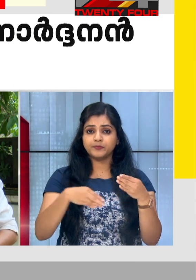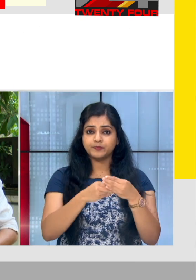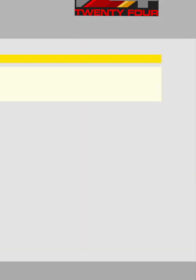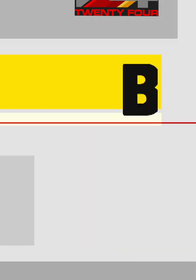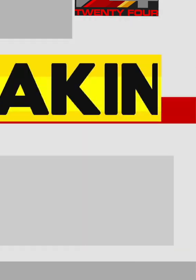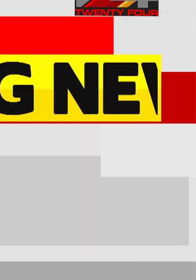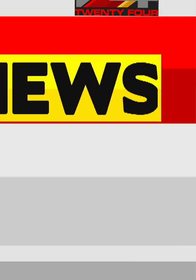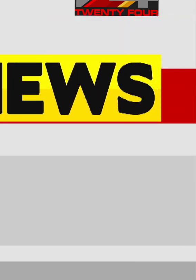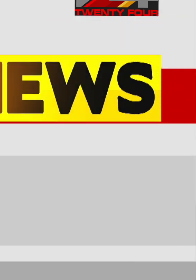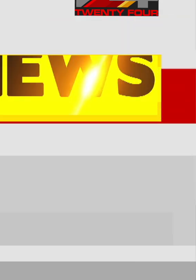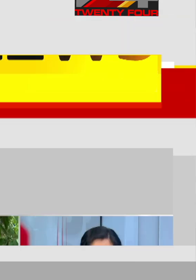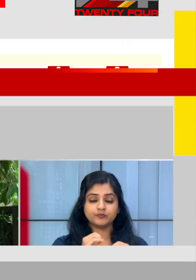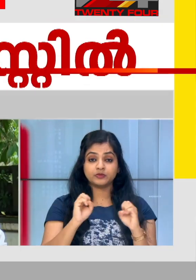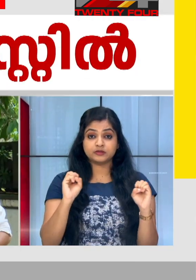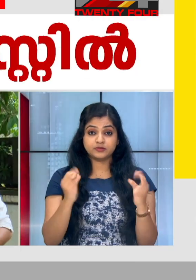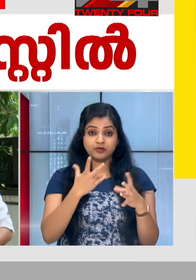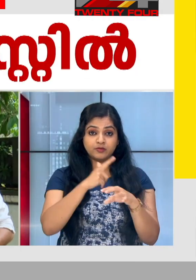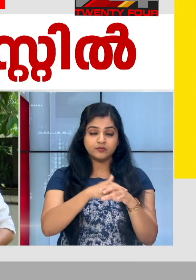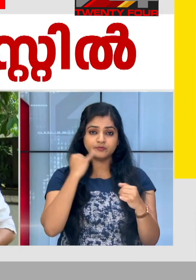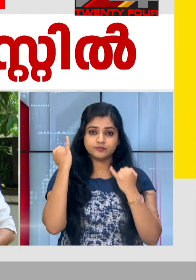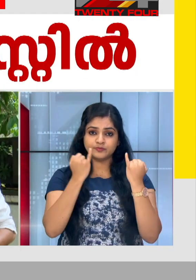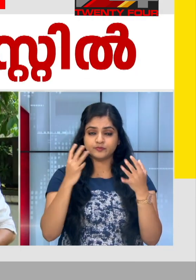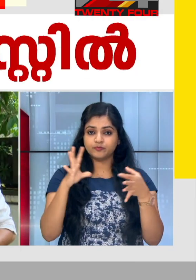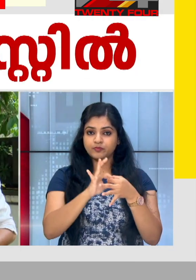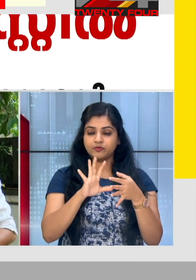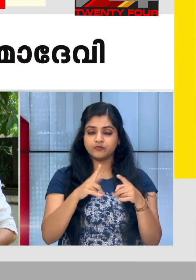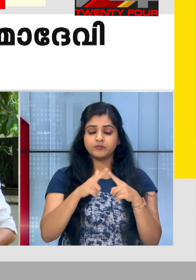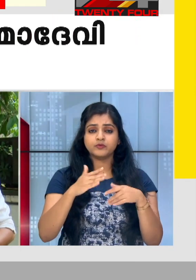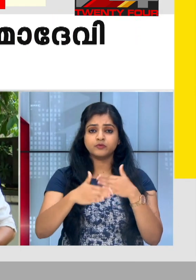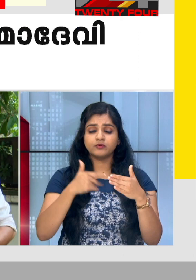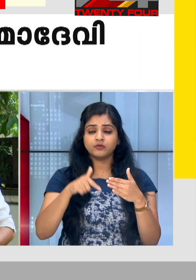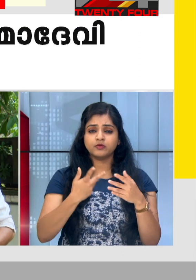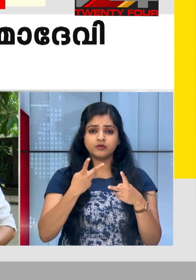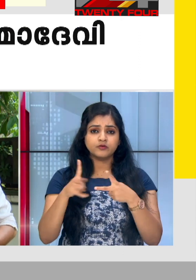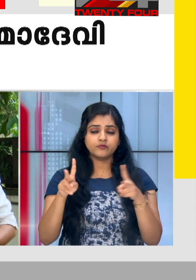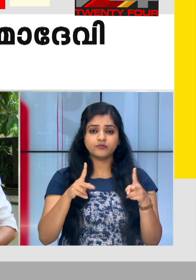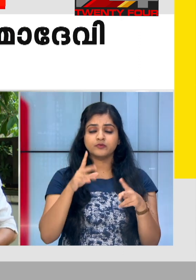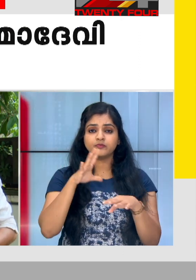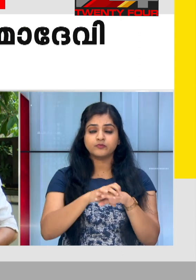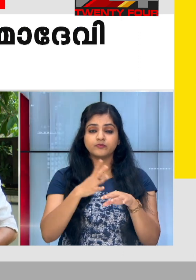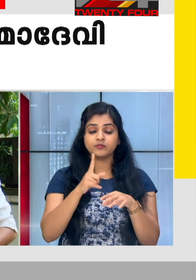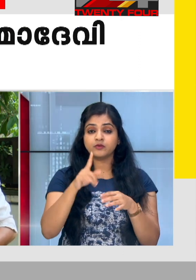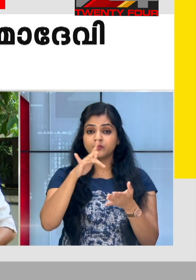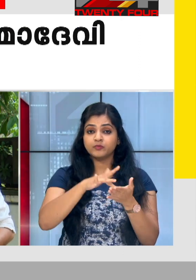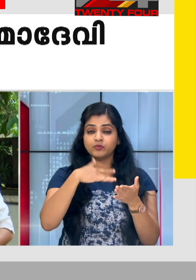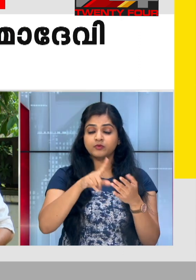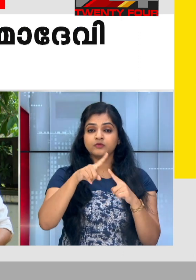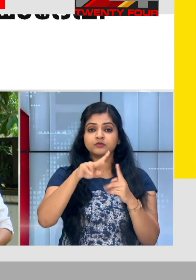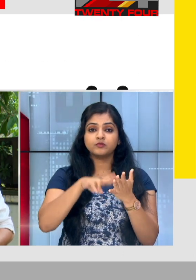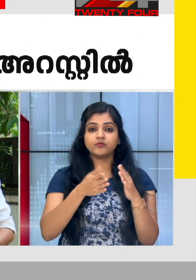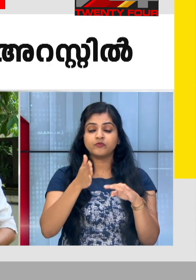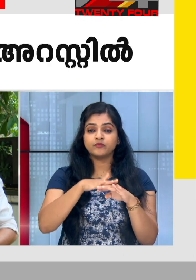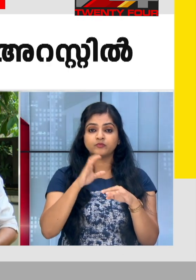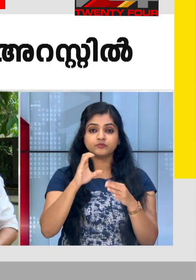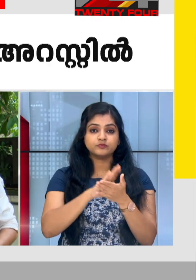അന്വേഷണമൊക്കെ ഇയാളെ കേന്ദ്രീകരിച്ച് നടത്തിയിരുന്നു. പക്ഷേ അപ്പോൾ അവിടെ ഏറ്റവും ഒരു വിഭിന്നമായി നിന്നിരുന്നത്, അവിടെ ഒരാൾ, ഒരു തമിഴ്നാട് സ്വദേശി ചുടലമുത്തു,